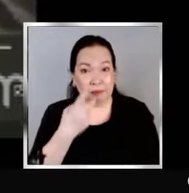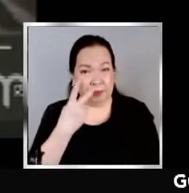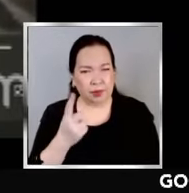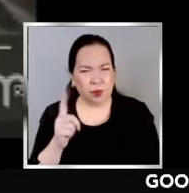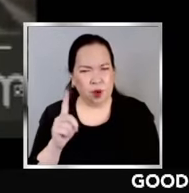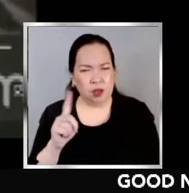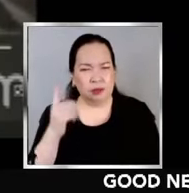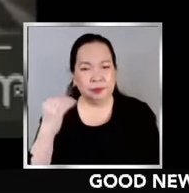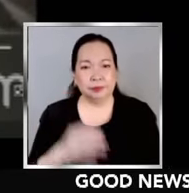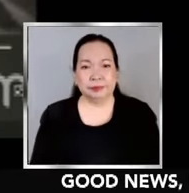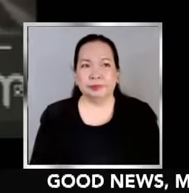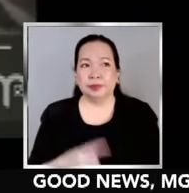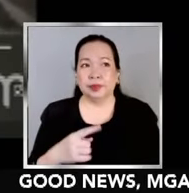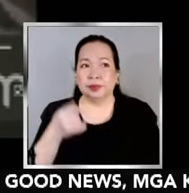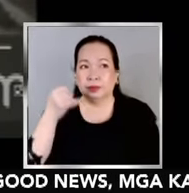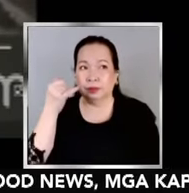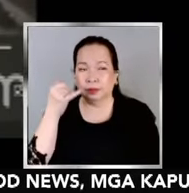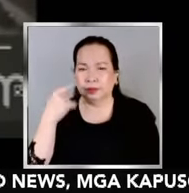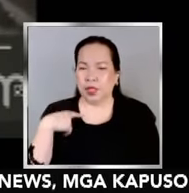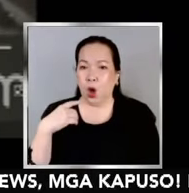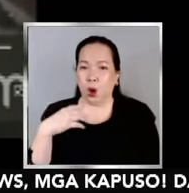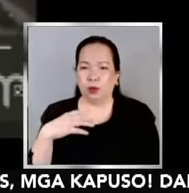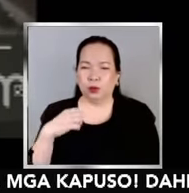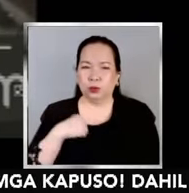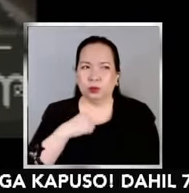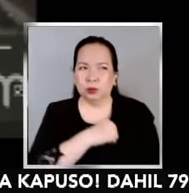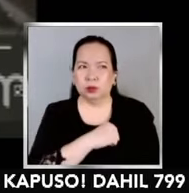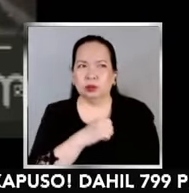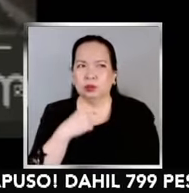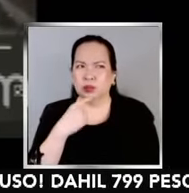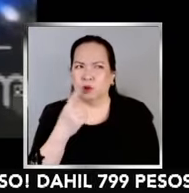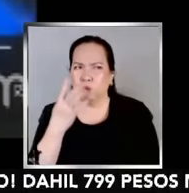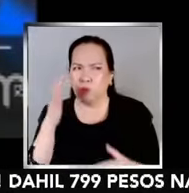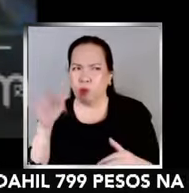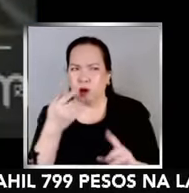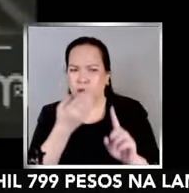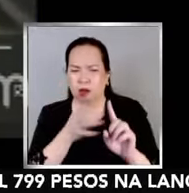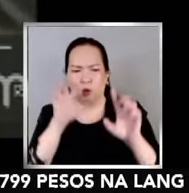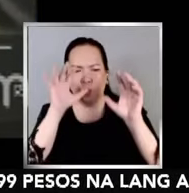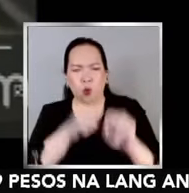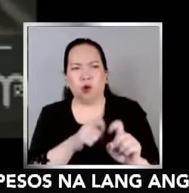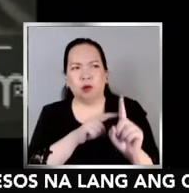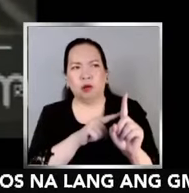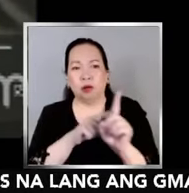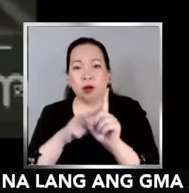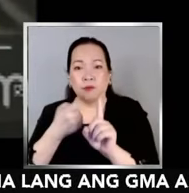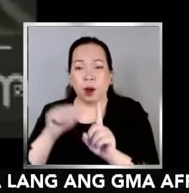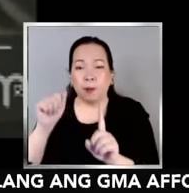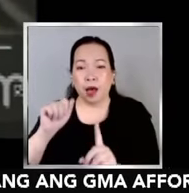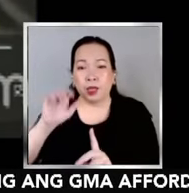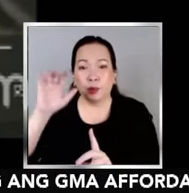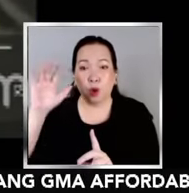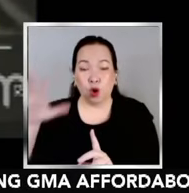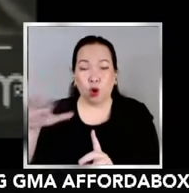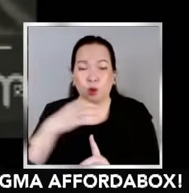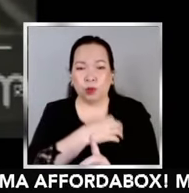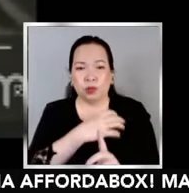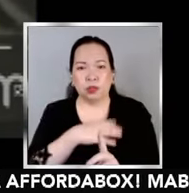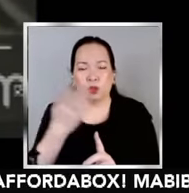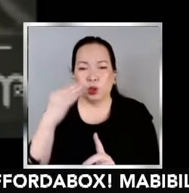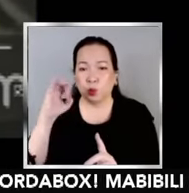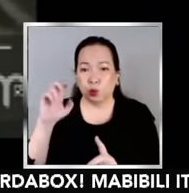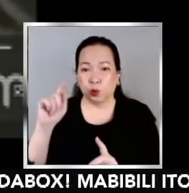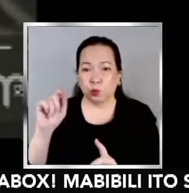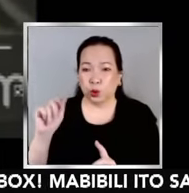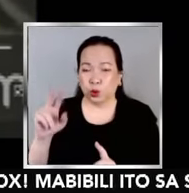Ipinalabas sa kamera kanina ang umano'y questionable ang pag-aresto kay Maria Victoria Perito ng Antipolo Police noong October 13, 2022 dahil sa